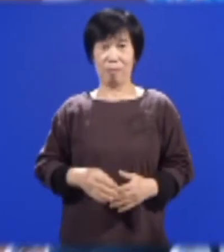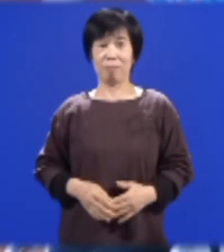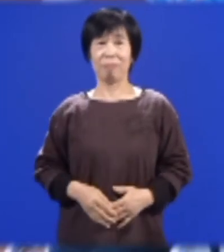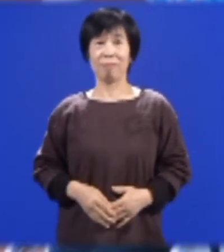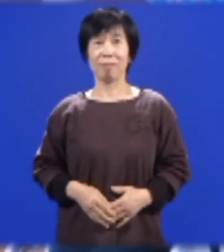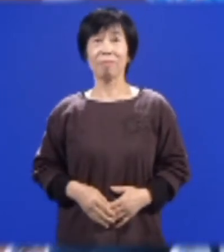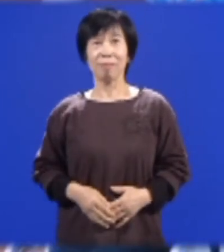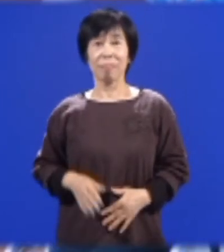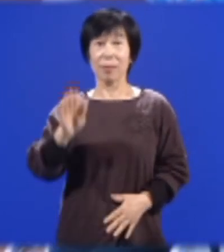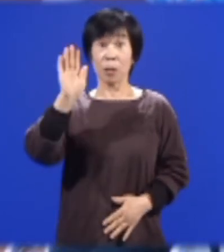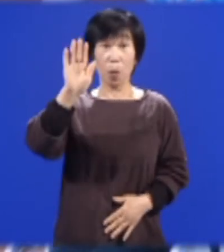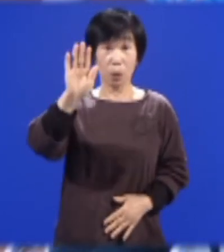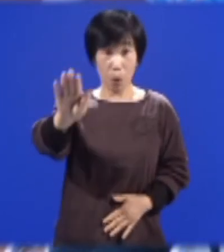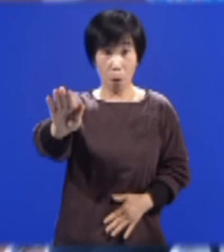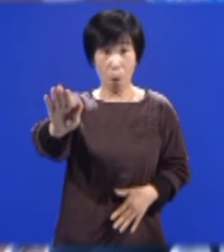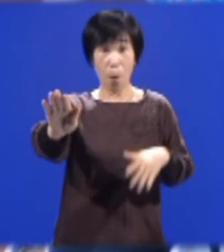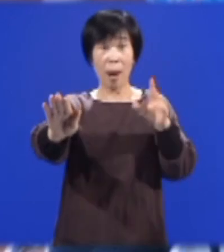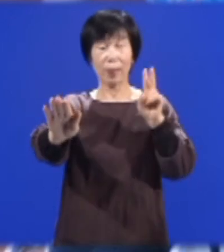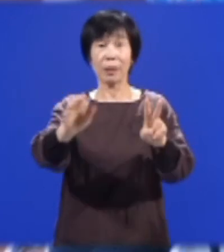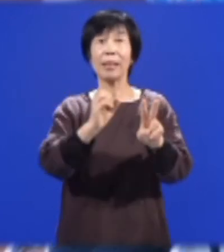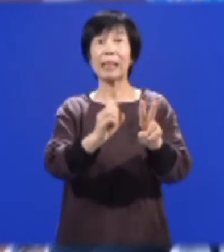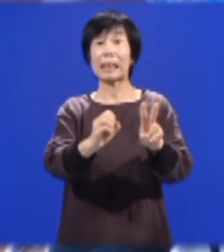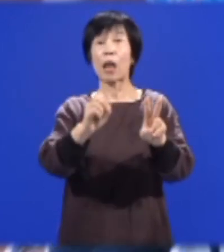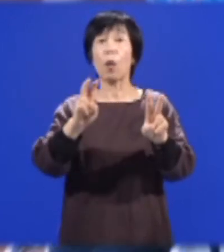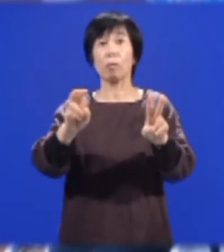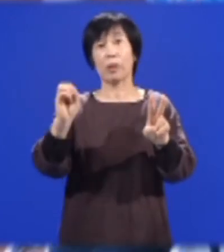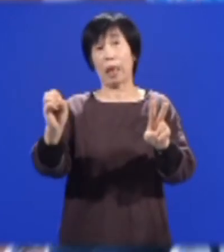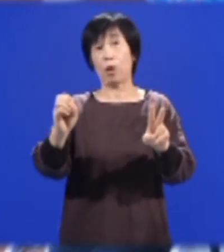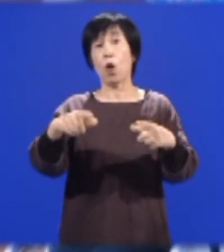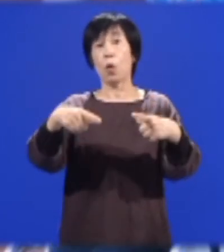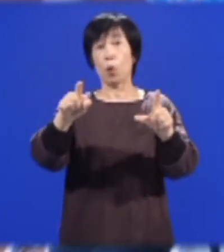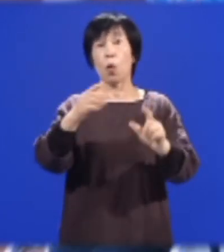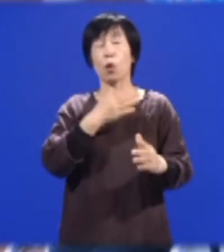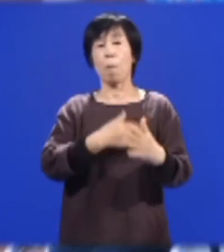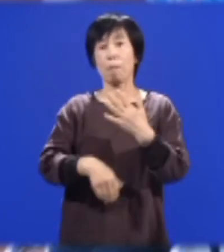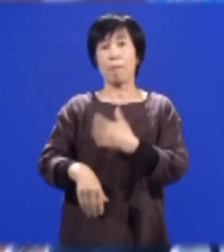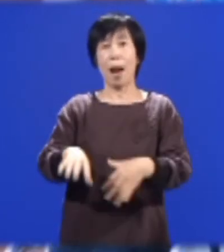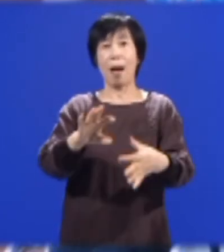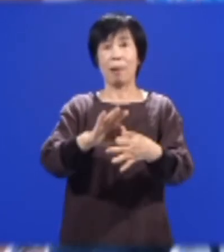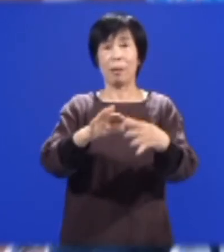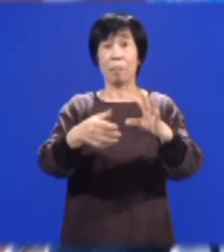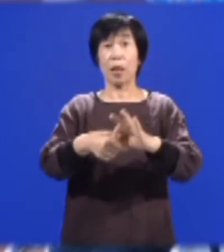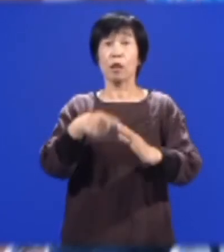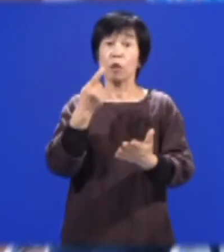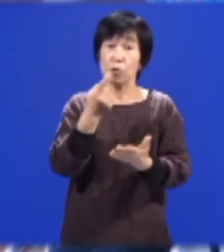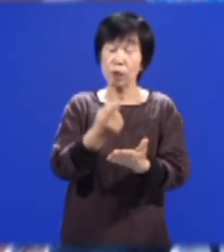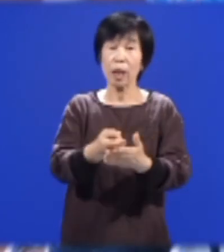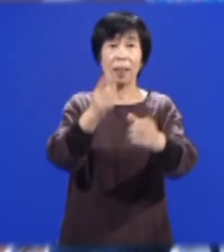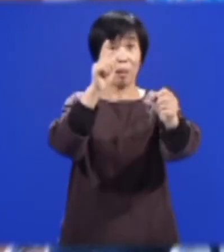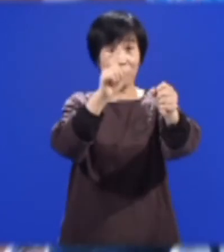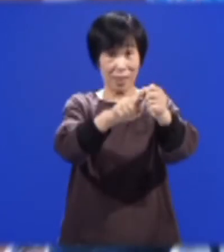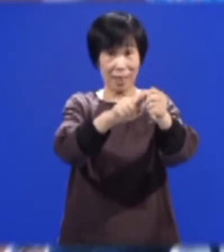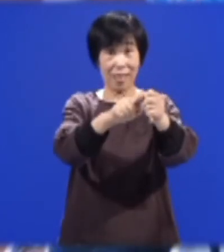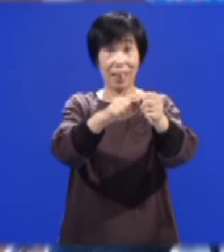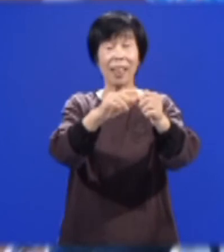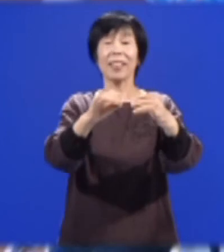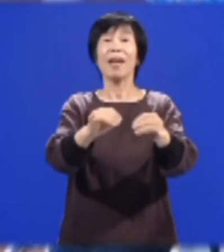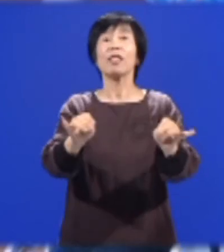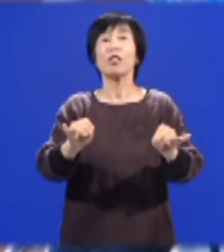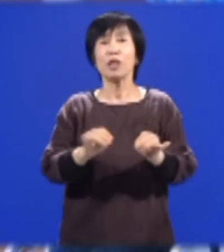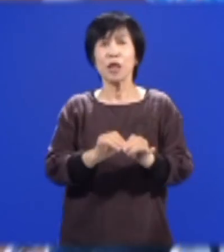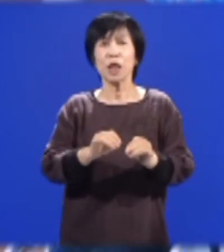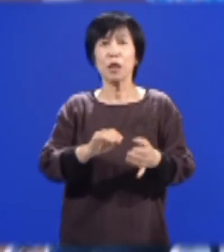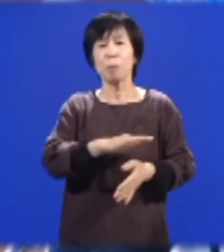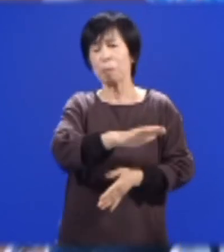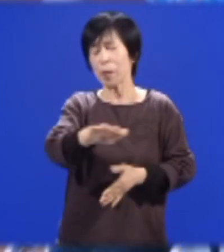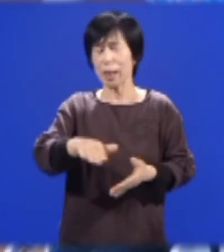今後は2020年の東京パラリンピック出場を目指しチーム一丸となってさらに練習